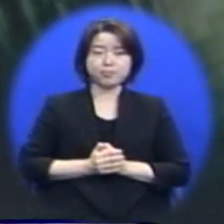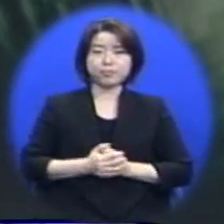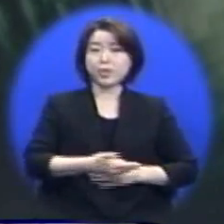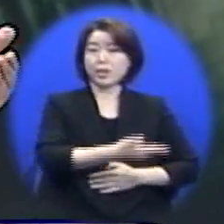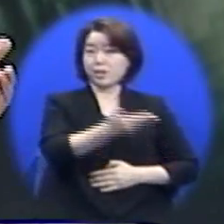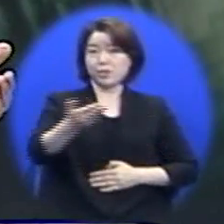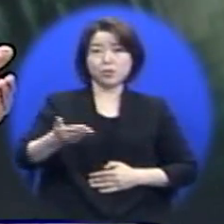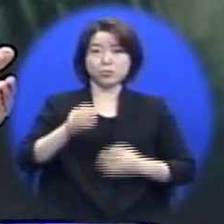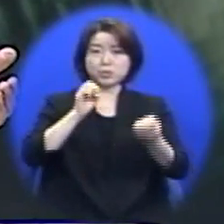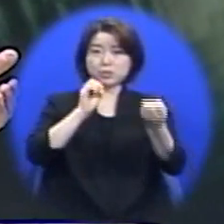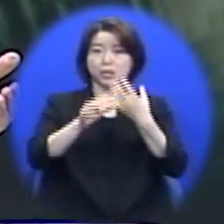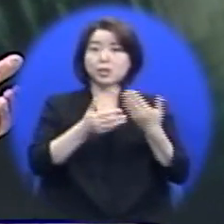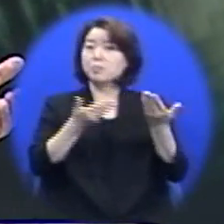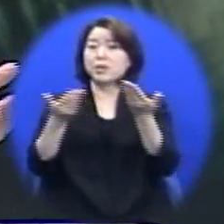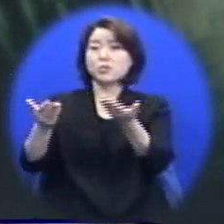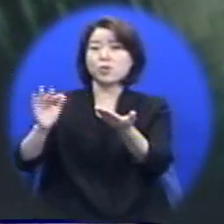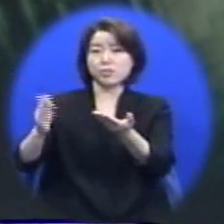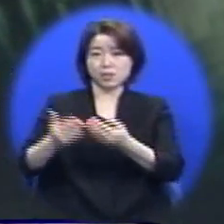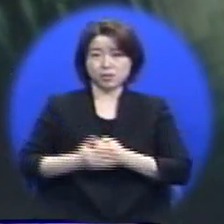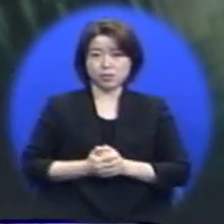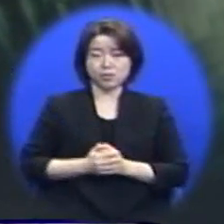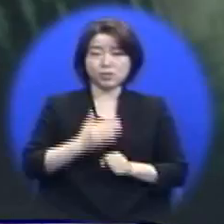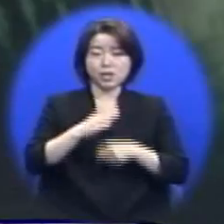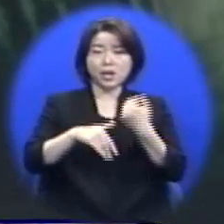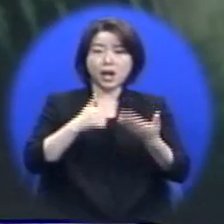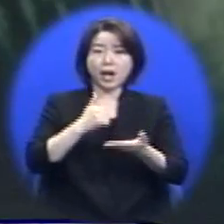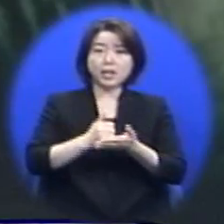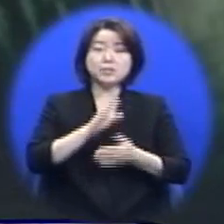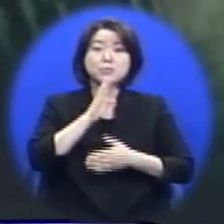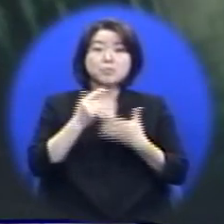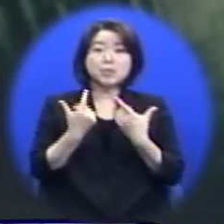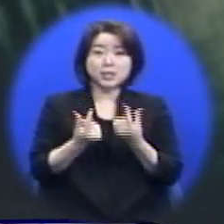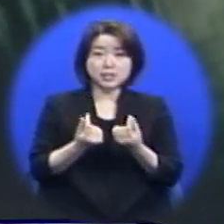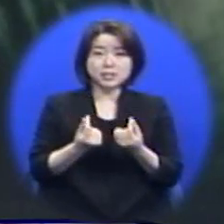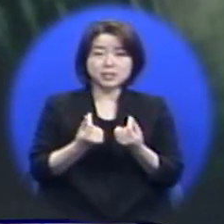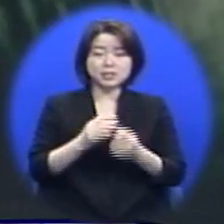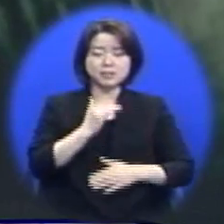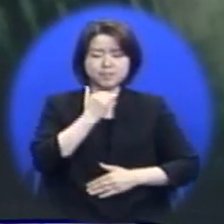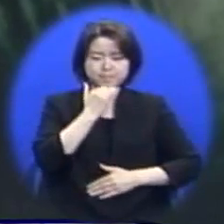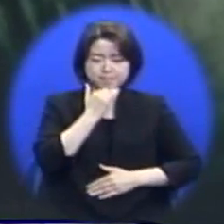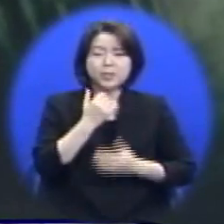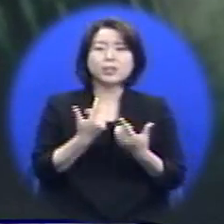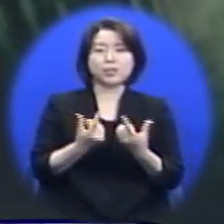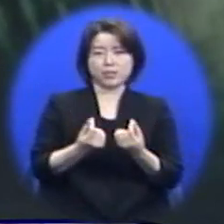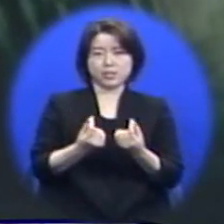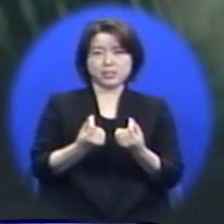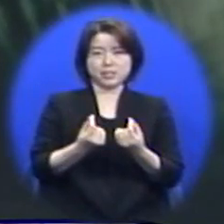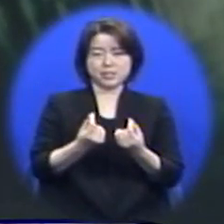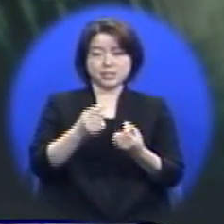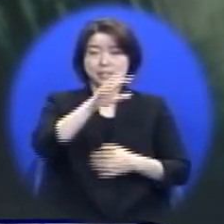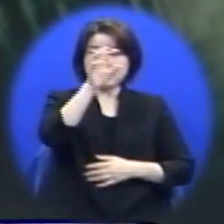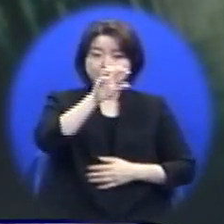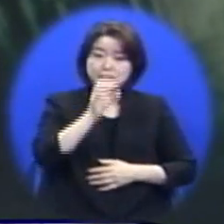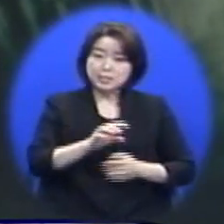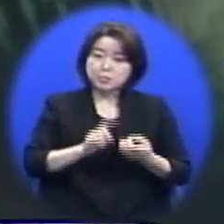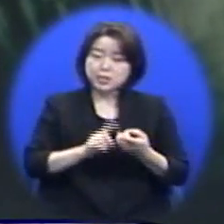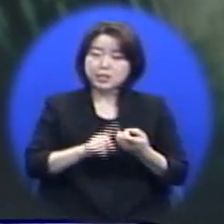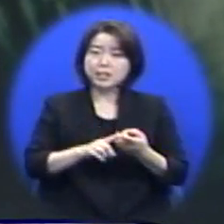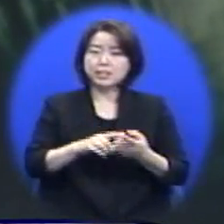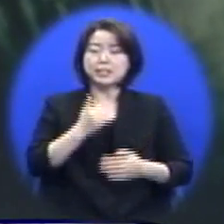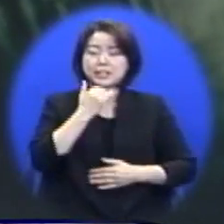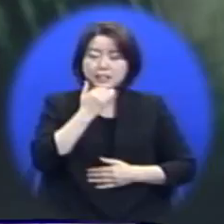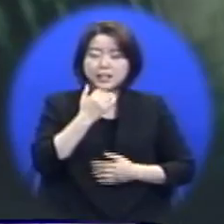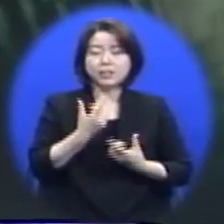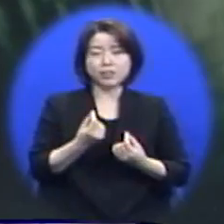여러분이 대답하셔야 돼요. 하나님은 마치 기다렸던 것 같아요. 이런 질문을. 첫 것을